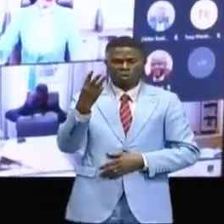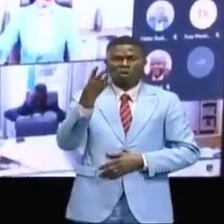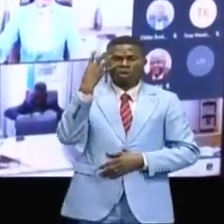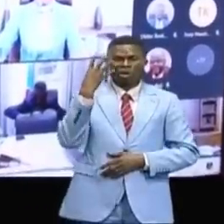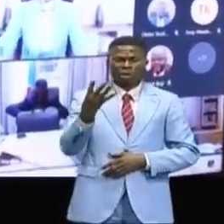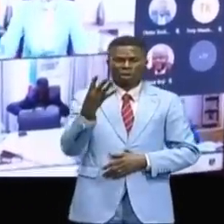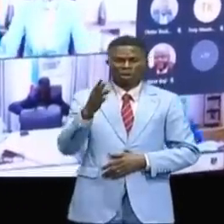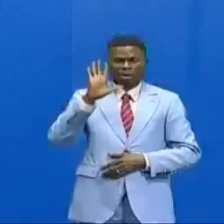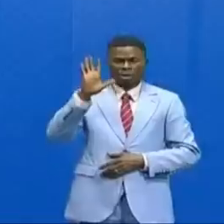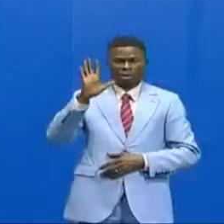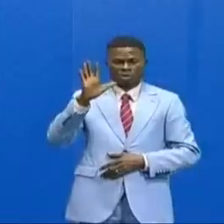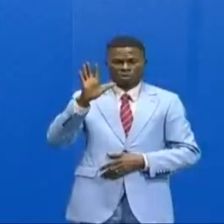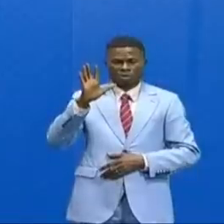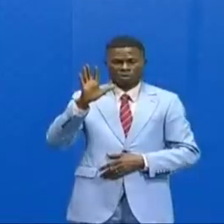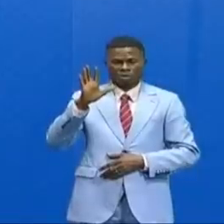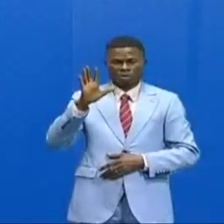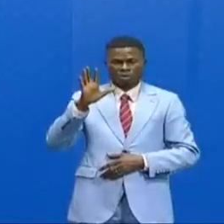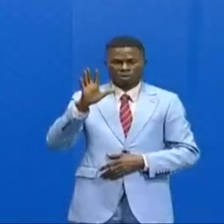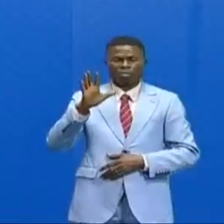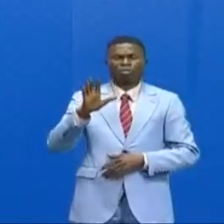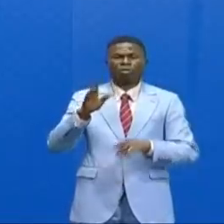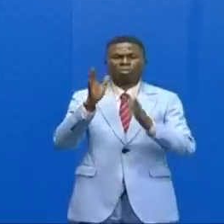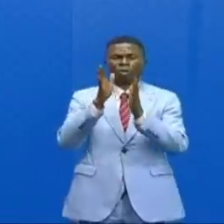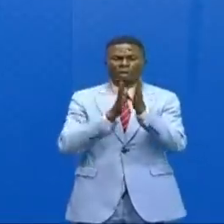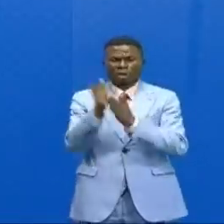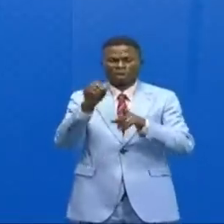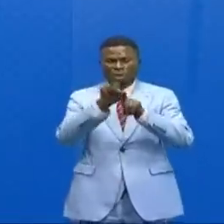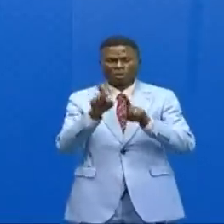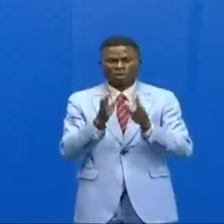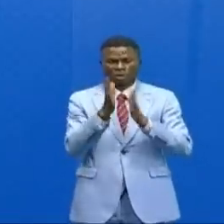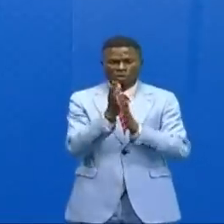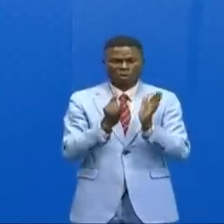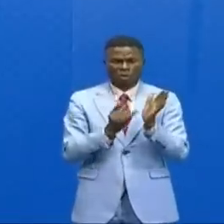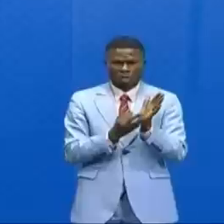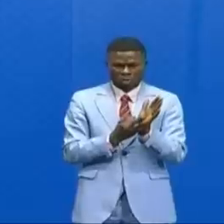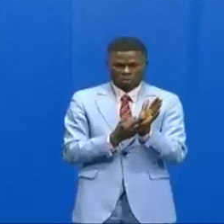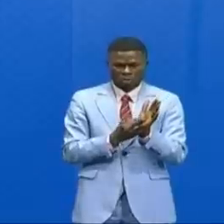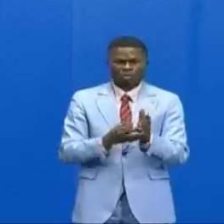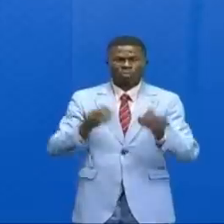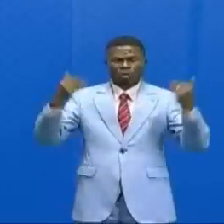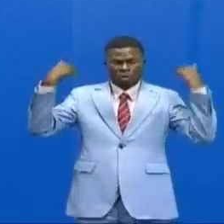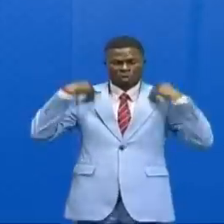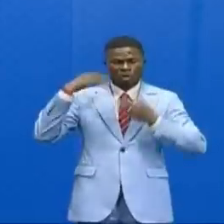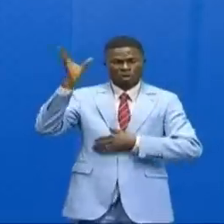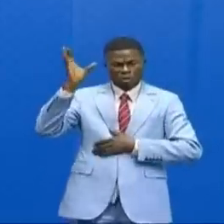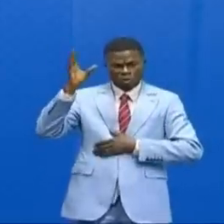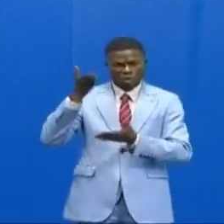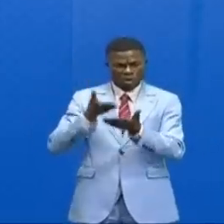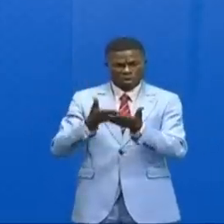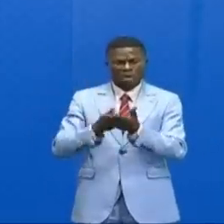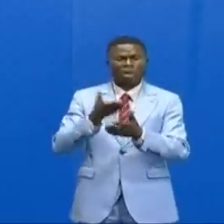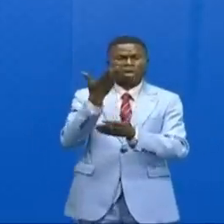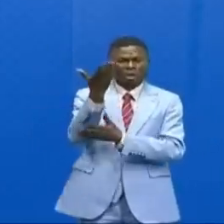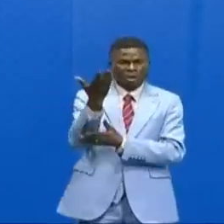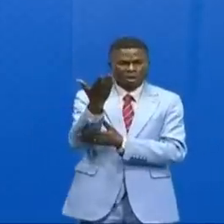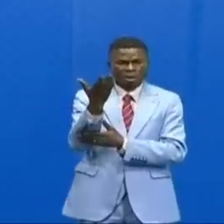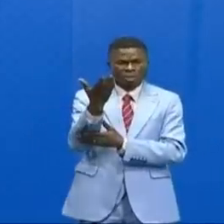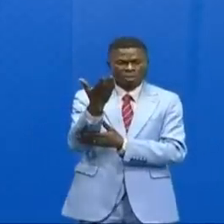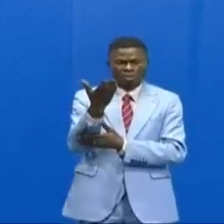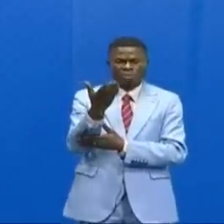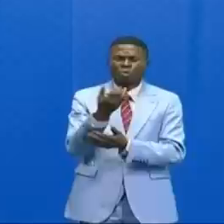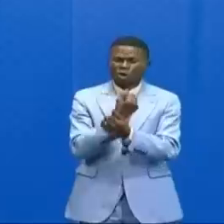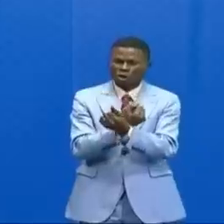4, 5, 15 et 18, les autorités provinciales des zones concernées ont été invitées à